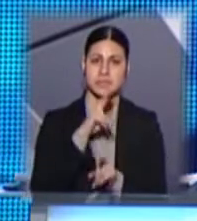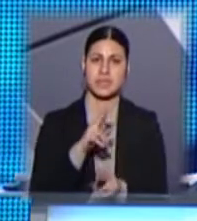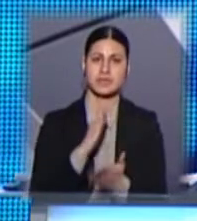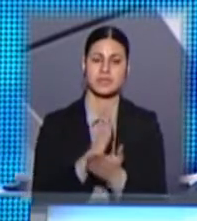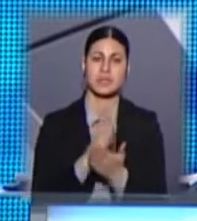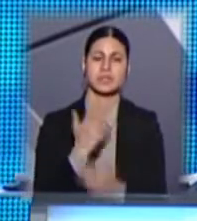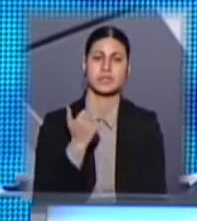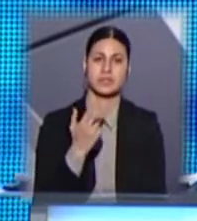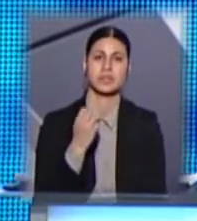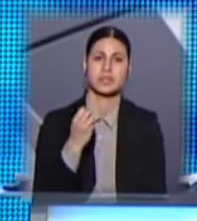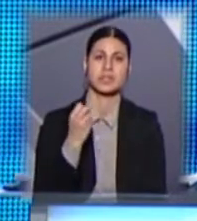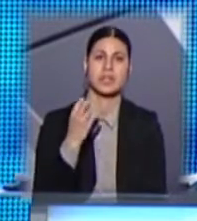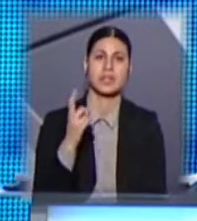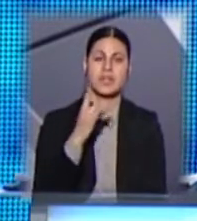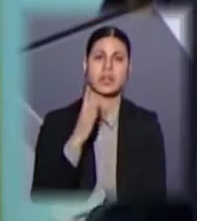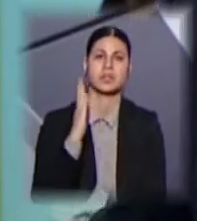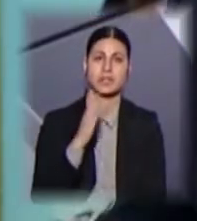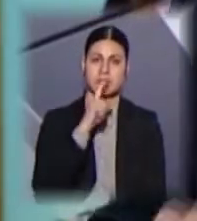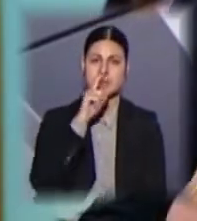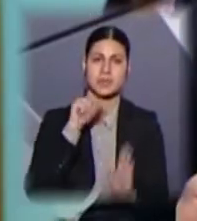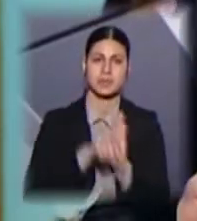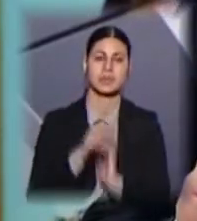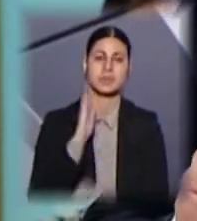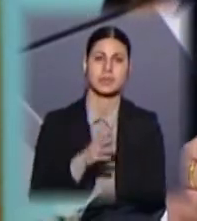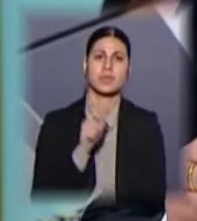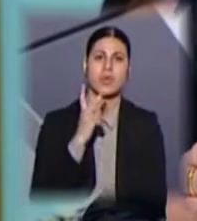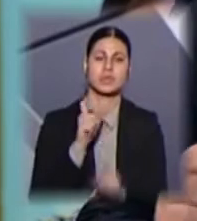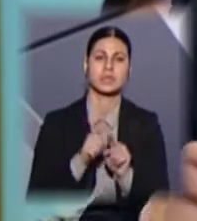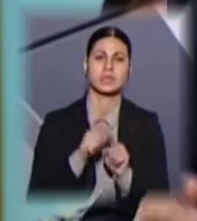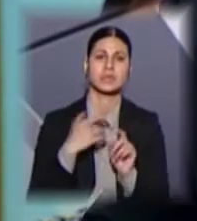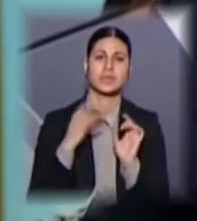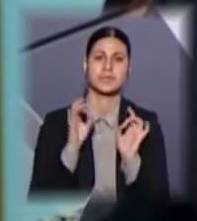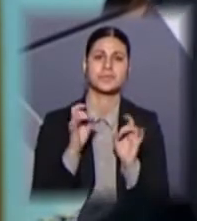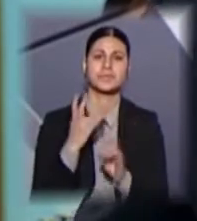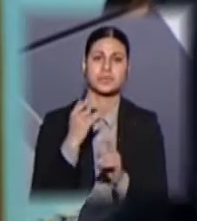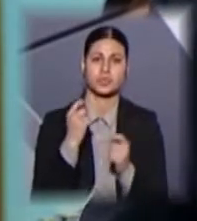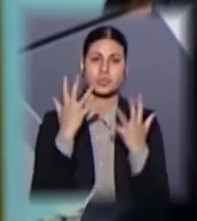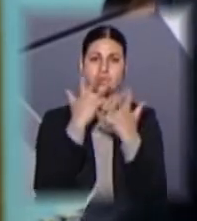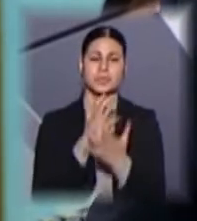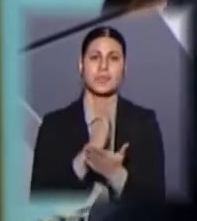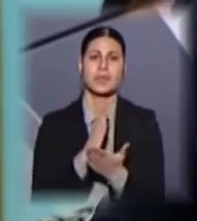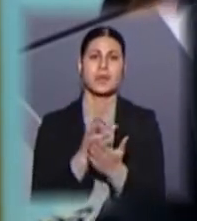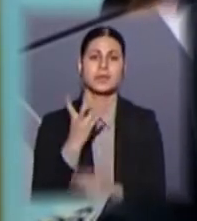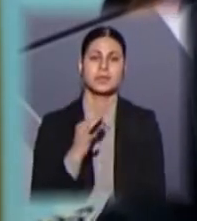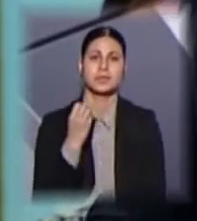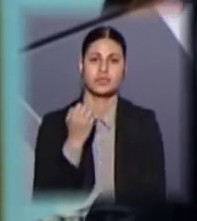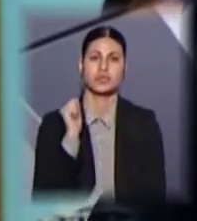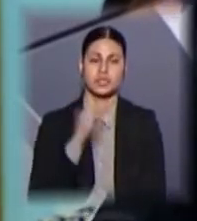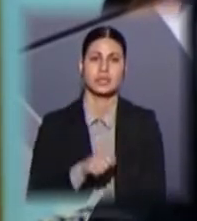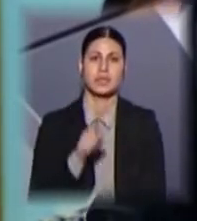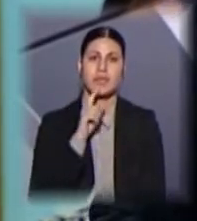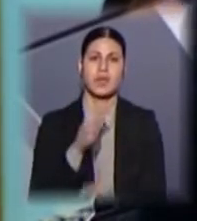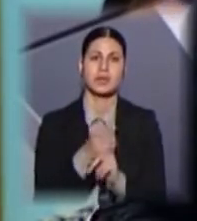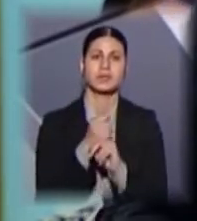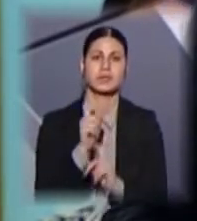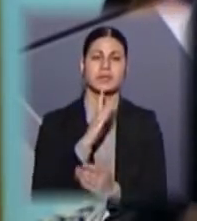ერთხელ რომ მოგვიწევს ახლა ჩაურნოდეს და ერთ ორსიკოს ამაზე ვიტყვით. ცოტა ბუნებანია, თუმცა შეიძლება ხო რაღაცას მოეჭიდო ადამიანს.